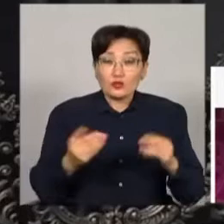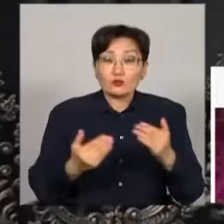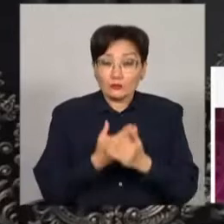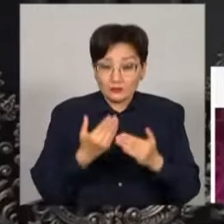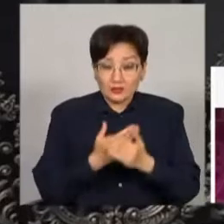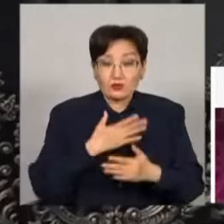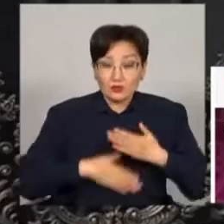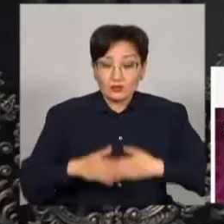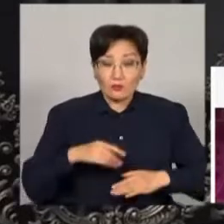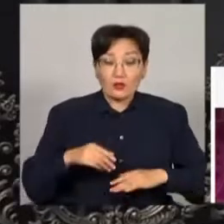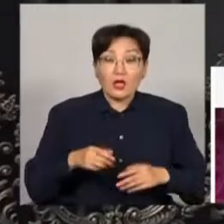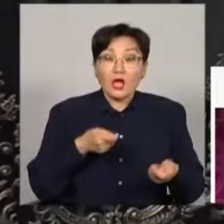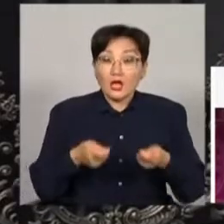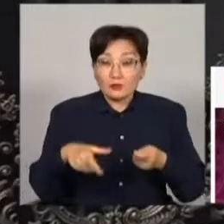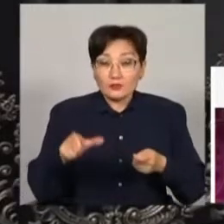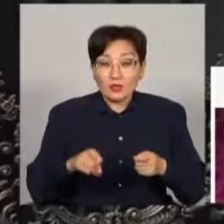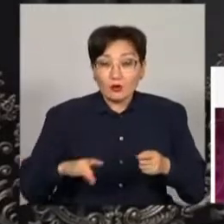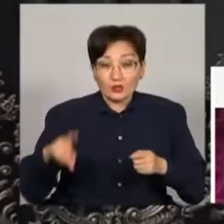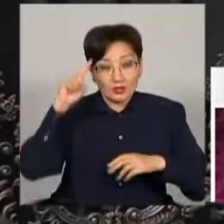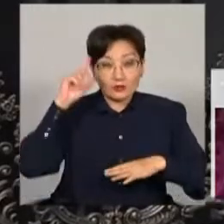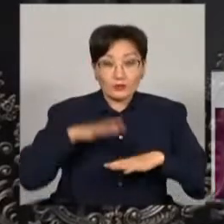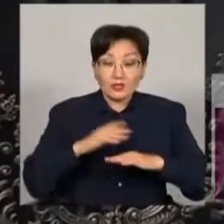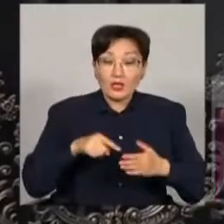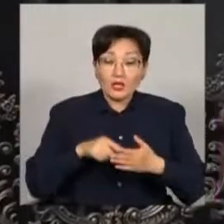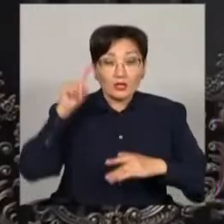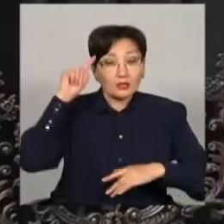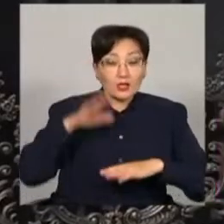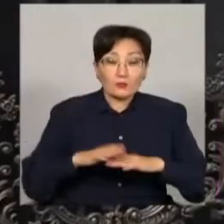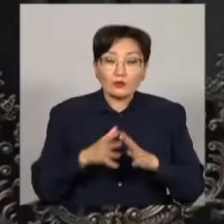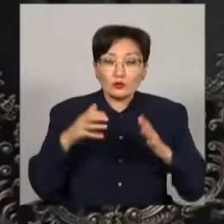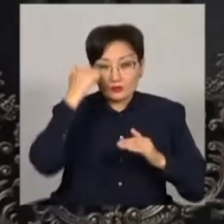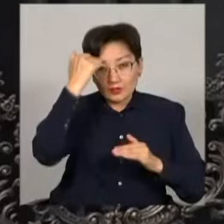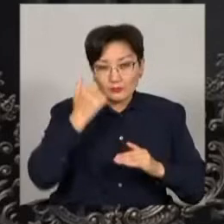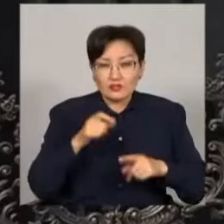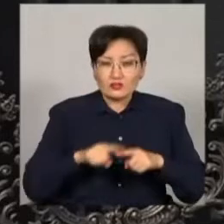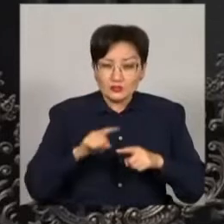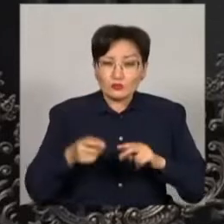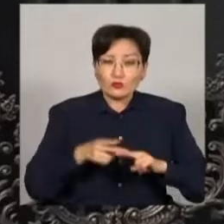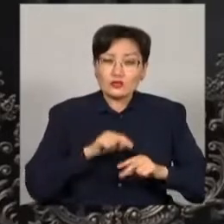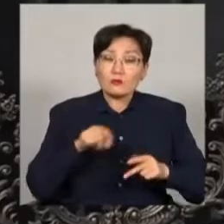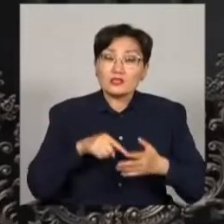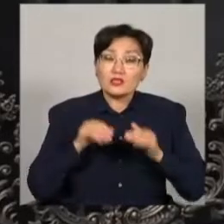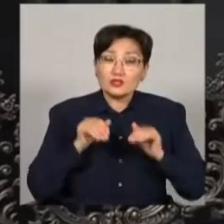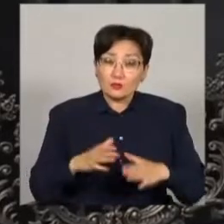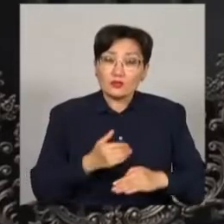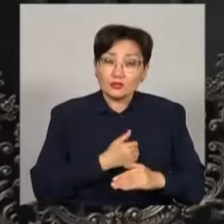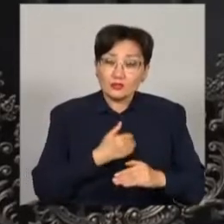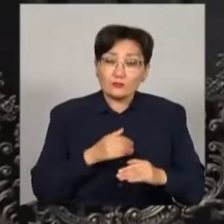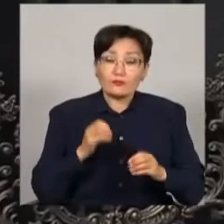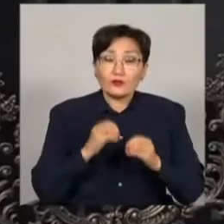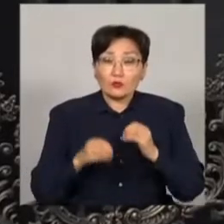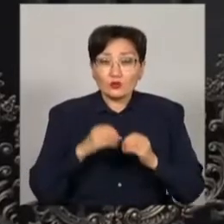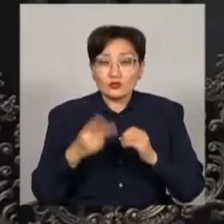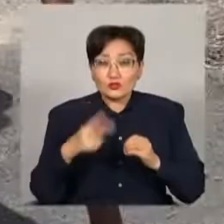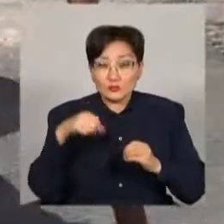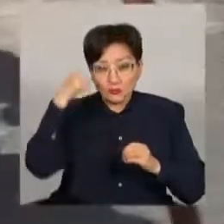Әкімшілікке, өзіміздің ауданның әкіміне, қаланың әкіміне рахмет айтамыз. Тезірек көтеріп берсе, бұл енді 10 жыл, 20 жылдан келе берік шешімге